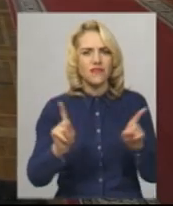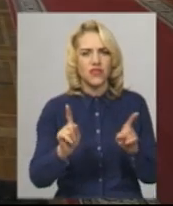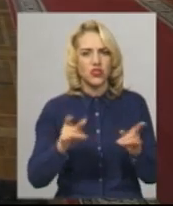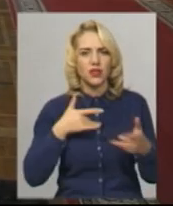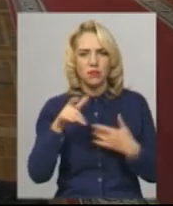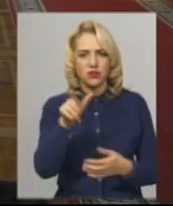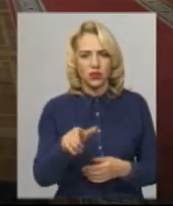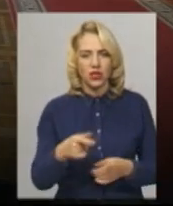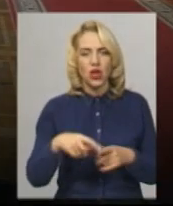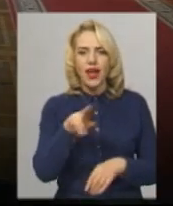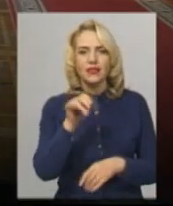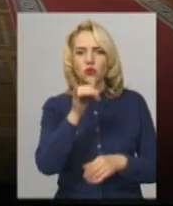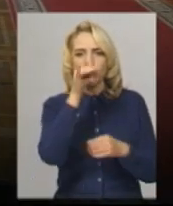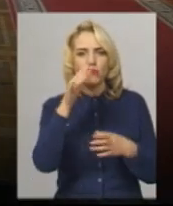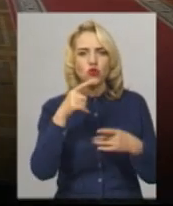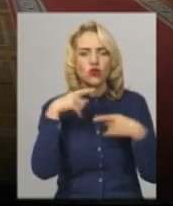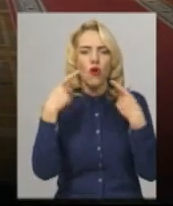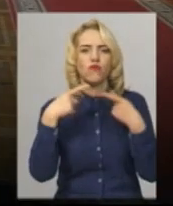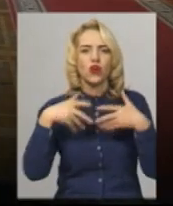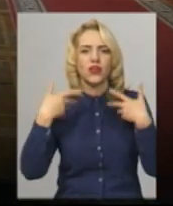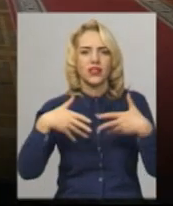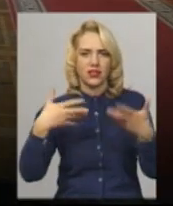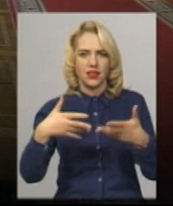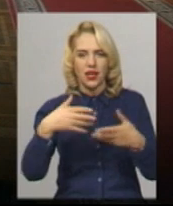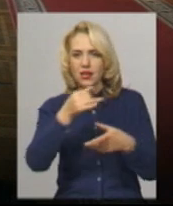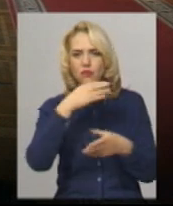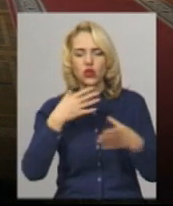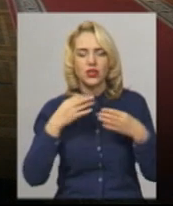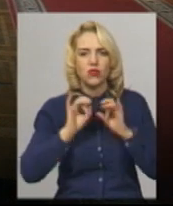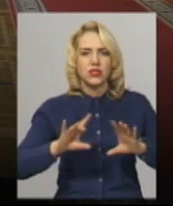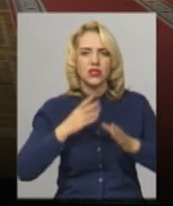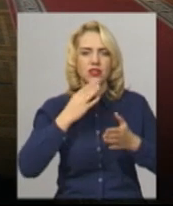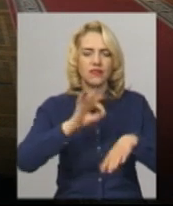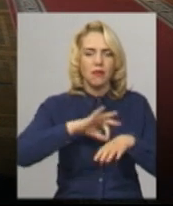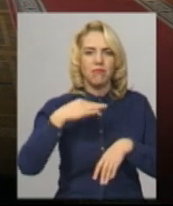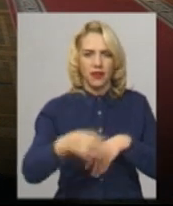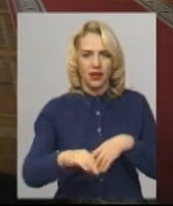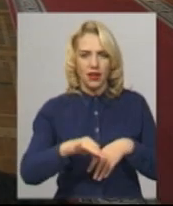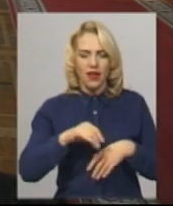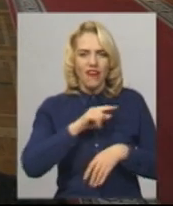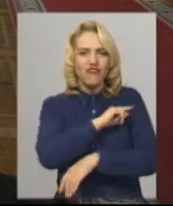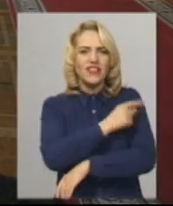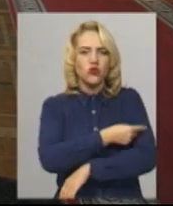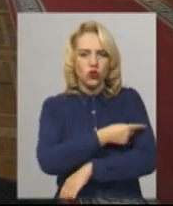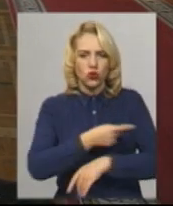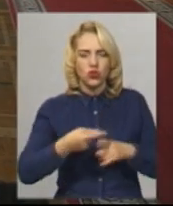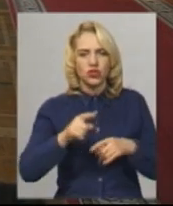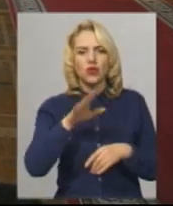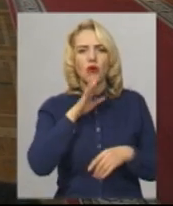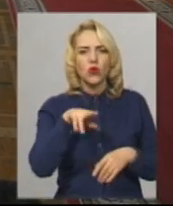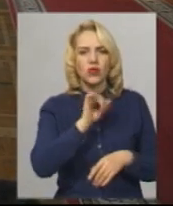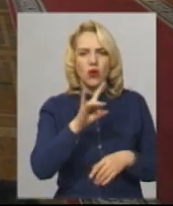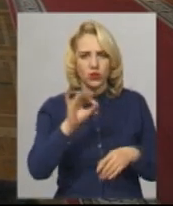може говорити, те, що вона не може висловити словами свій біль, а біль її тривожить фізіологічно і протягом довгого періоду життя, її болить